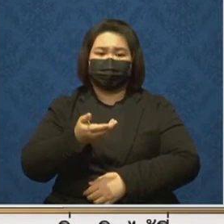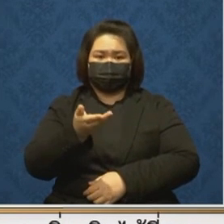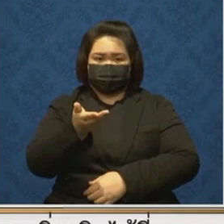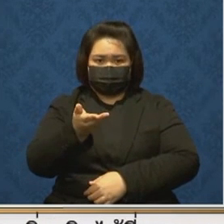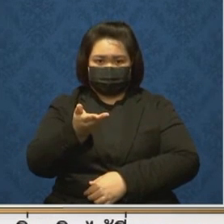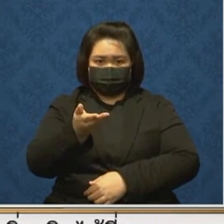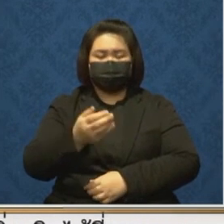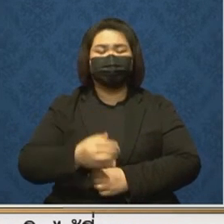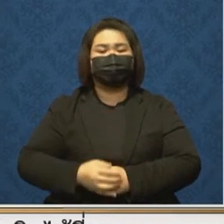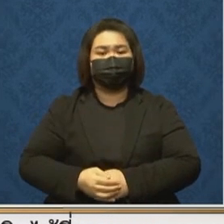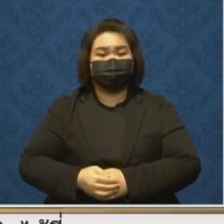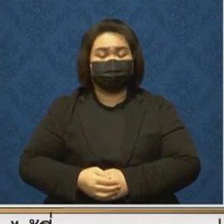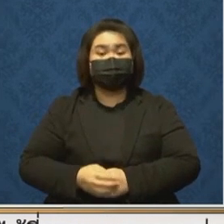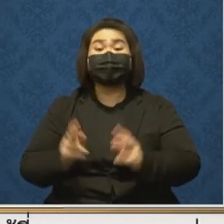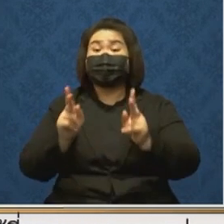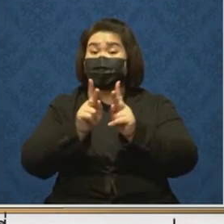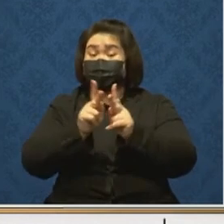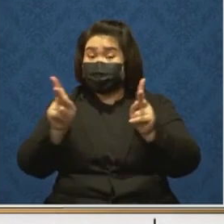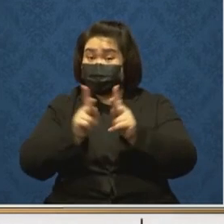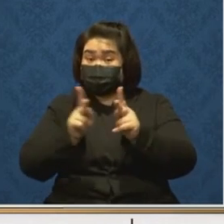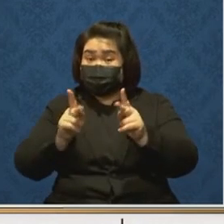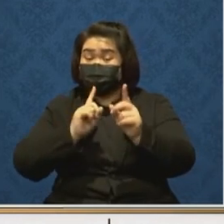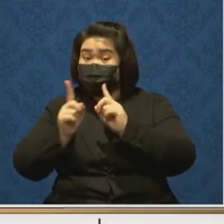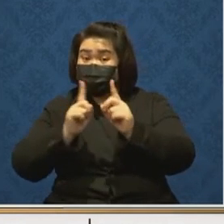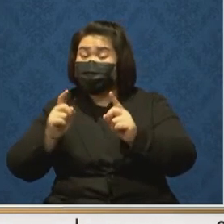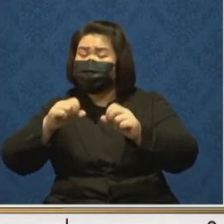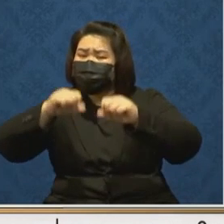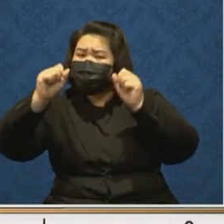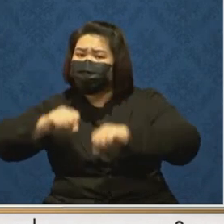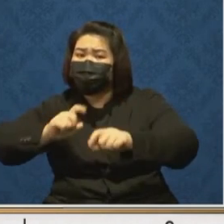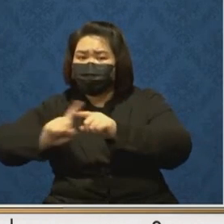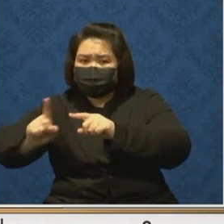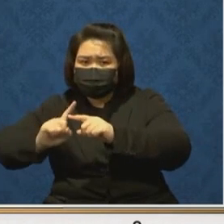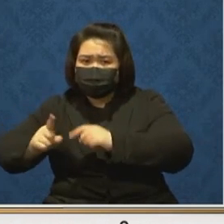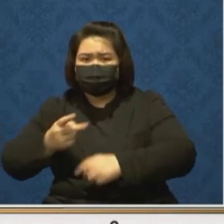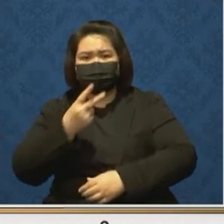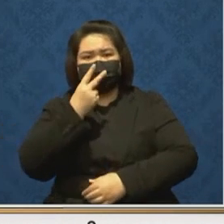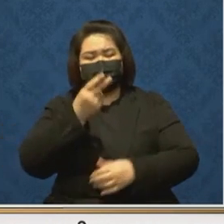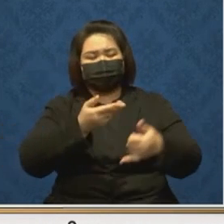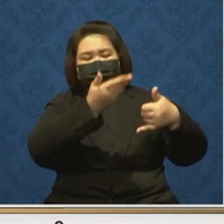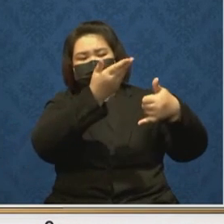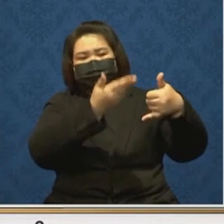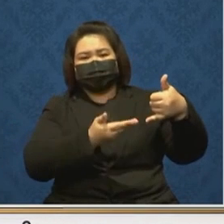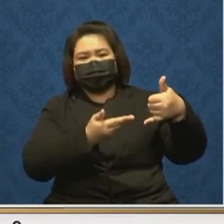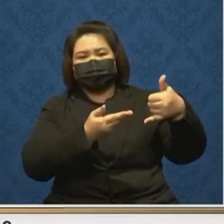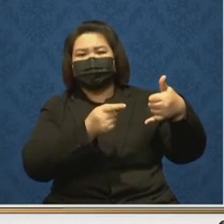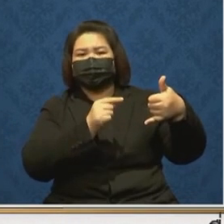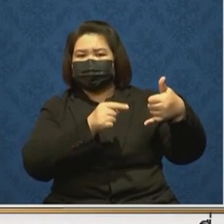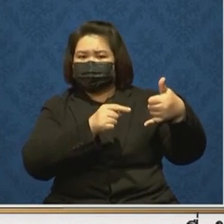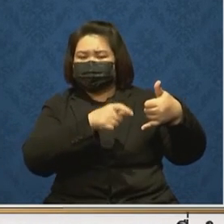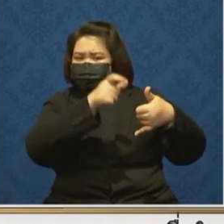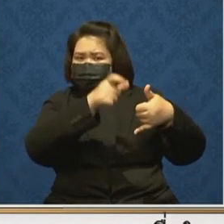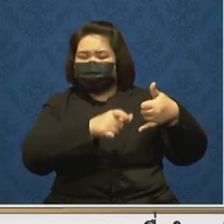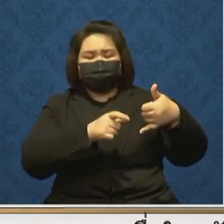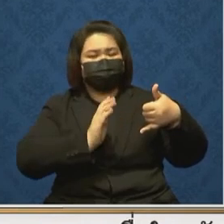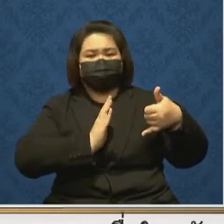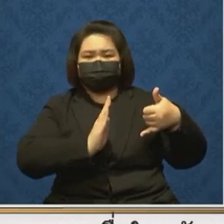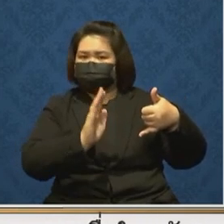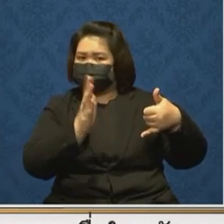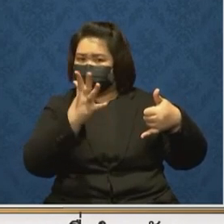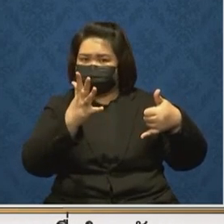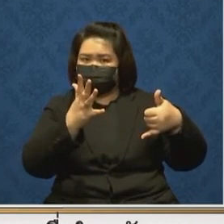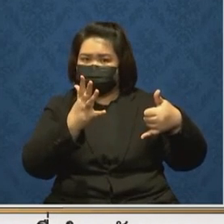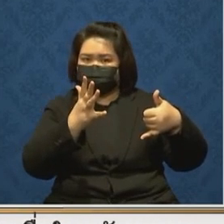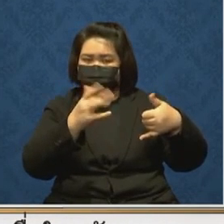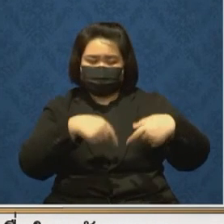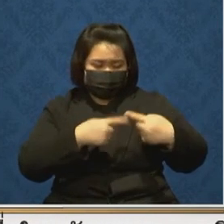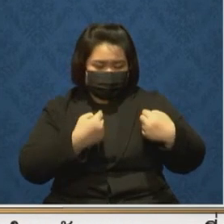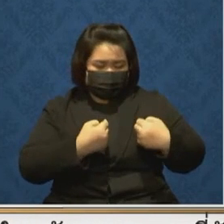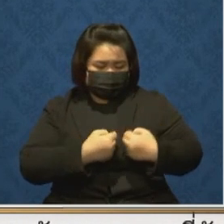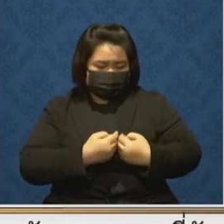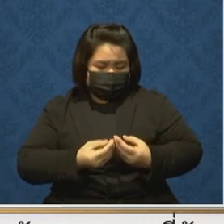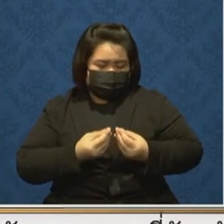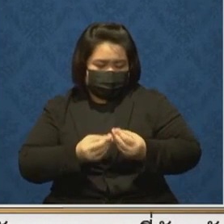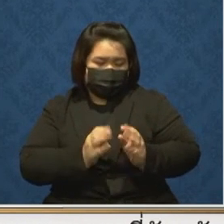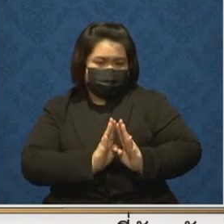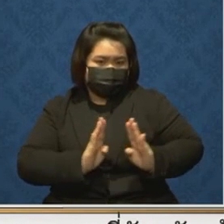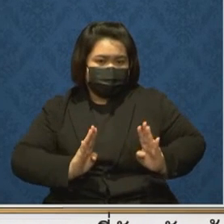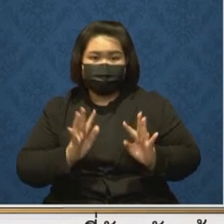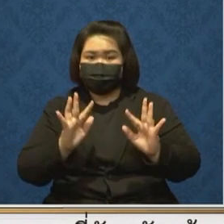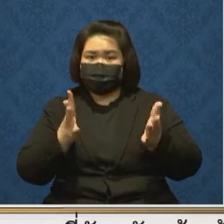ง